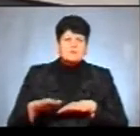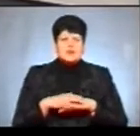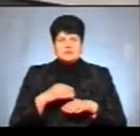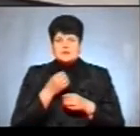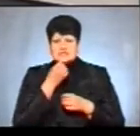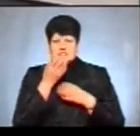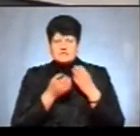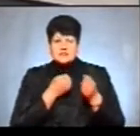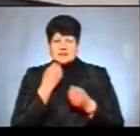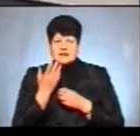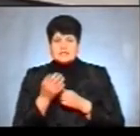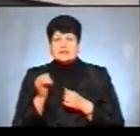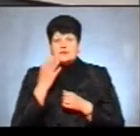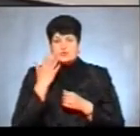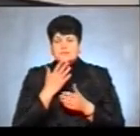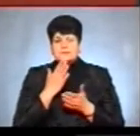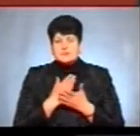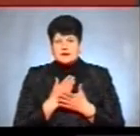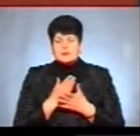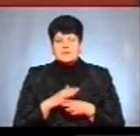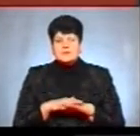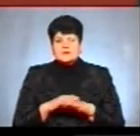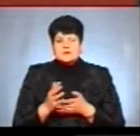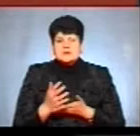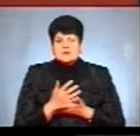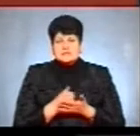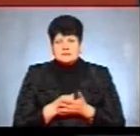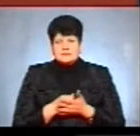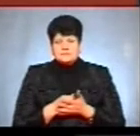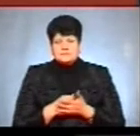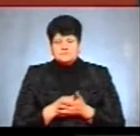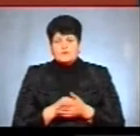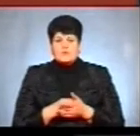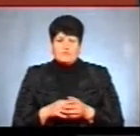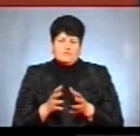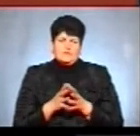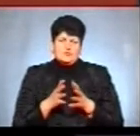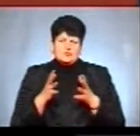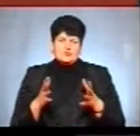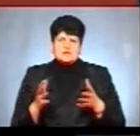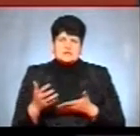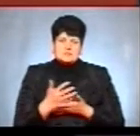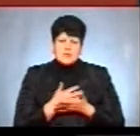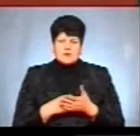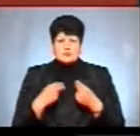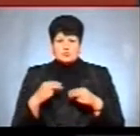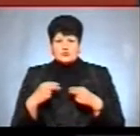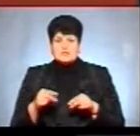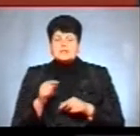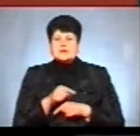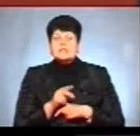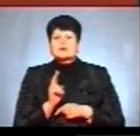червонокнижних рослин, і коли відбувається їх масовий збір. Бо тому що, безумовно, в основному збирають і реалізовують ті,